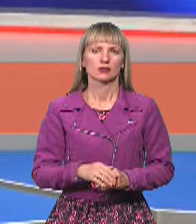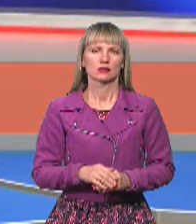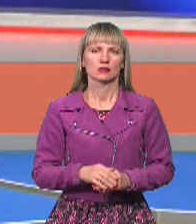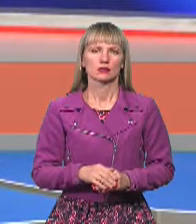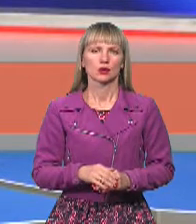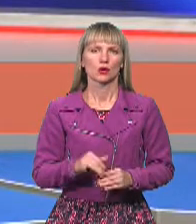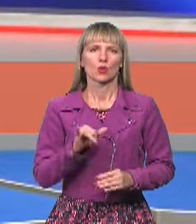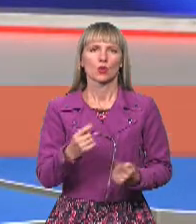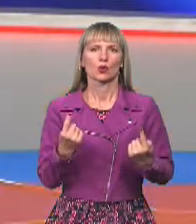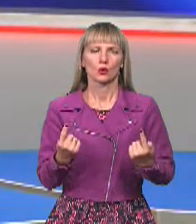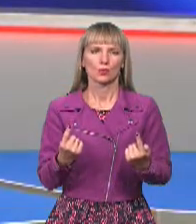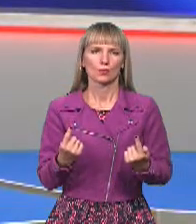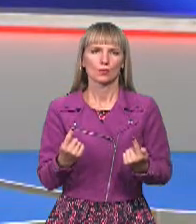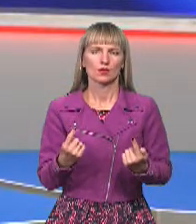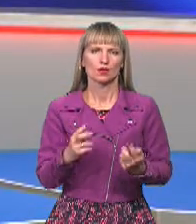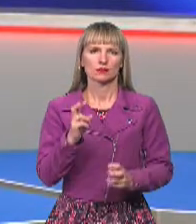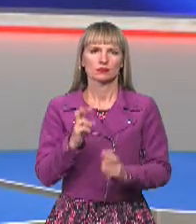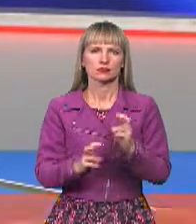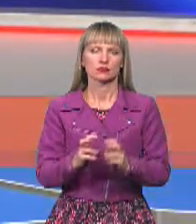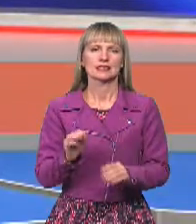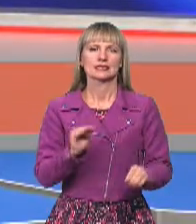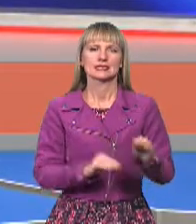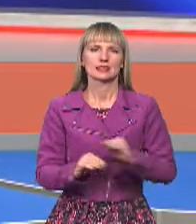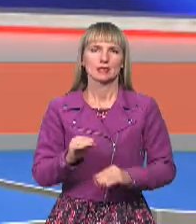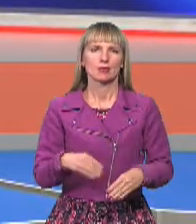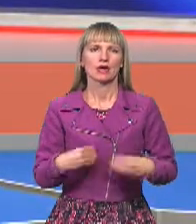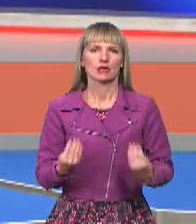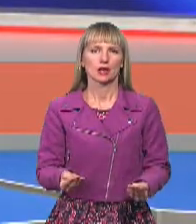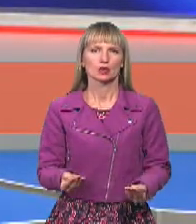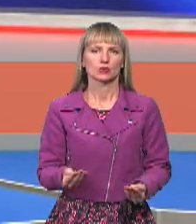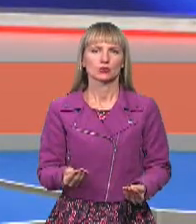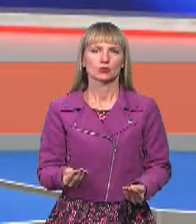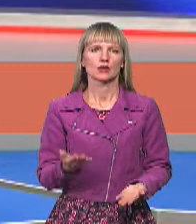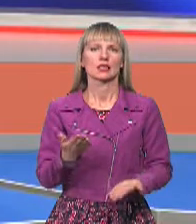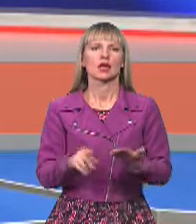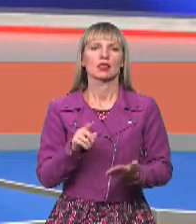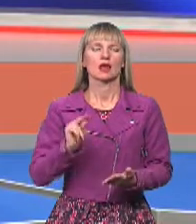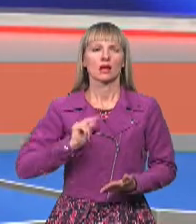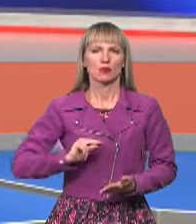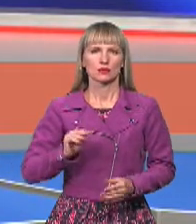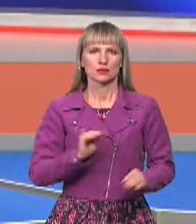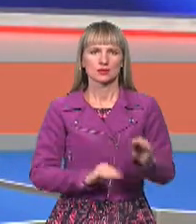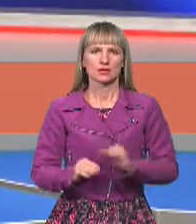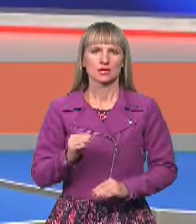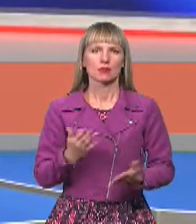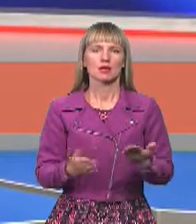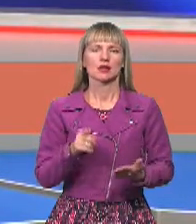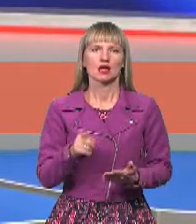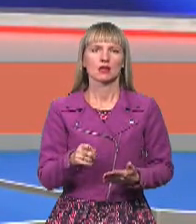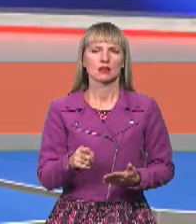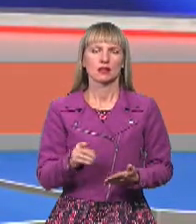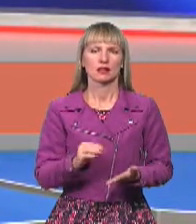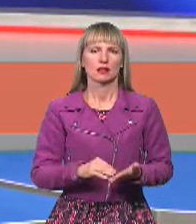у крупных субъектов хозяйствования. Система дает, если она работающая система, если она